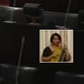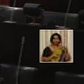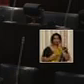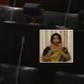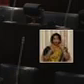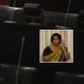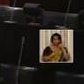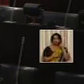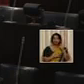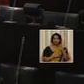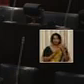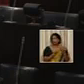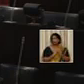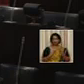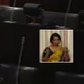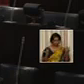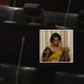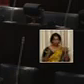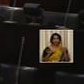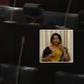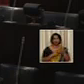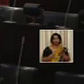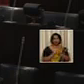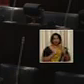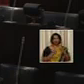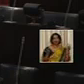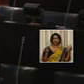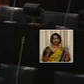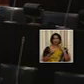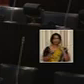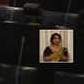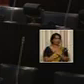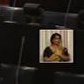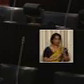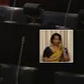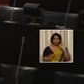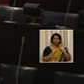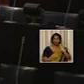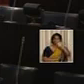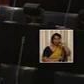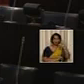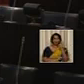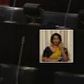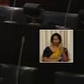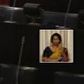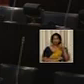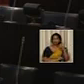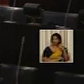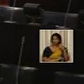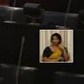වීසා මාර්ගයෙන් ඒ රටට ගන්නේ නැහැ. අරගෙන ඒක කන්වර්ට් කරන්න දෙන්නේ නැහැ. ඒක වෙනස් කරන්න දෙන්නේ නැහැ. නමුත් රටවල් දෙකක ඒ